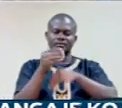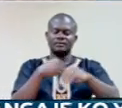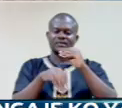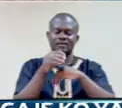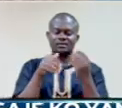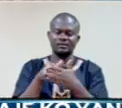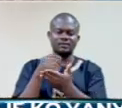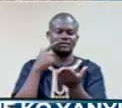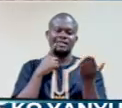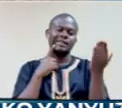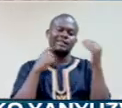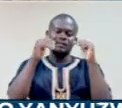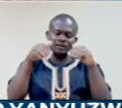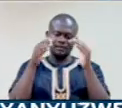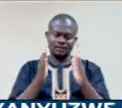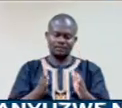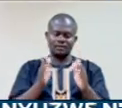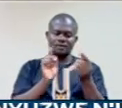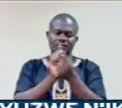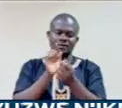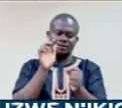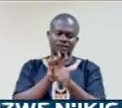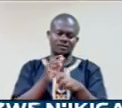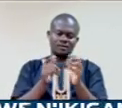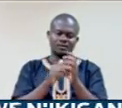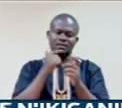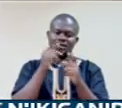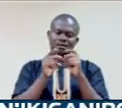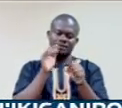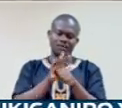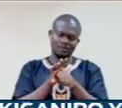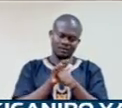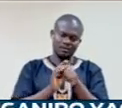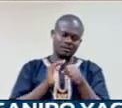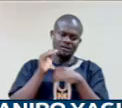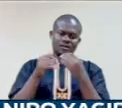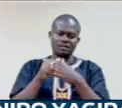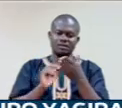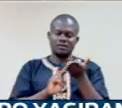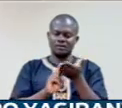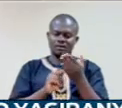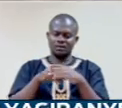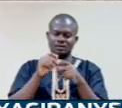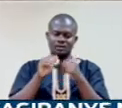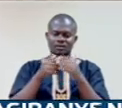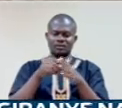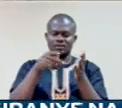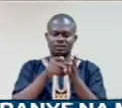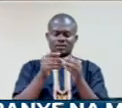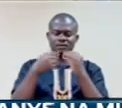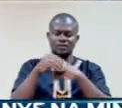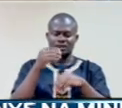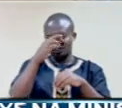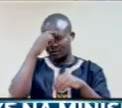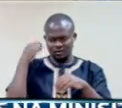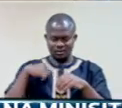abacuruzi n'abahinzi bahura kenshi kandi ari benshi. Noneho hakiyongeraho n'abantu baza kugura ibyo bicuruzwa, niyo